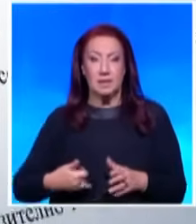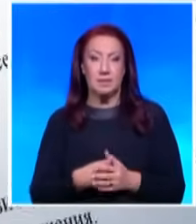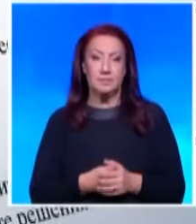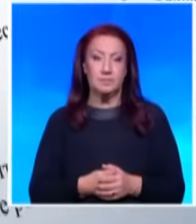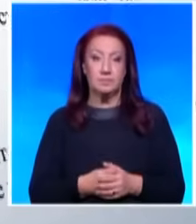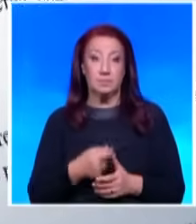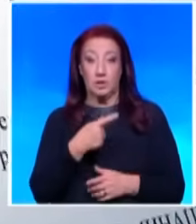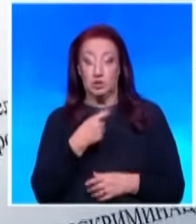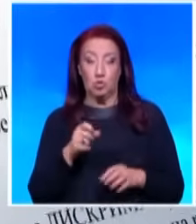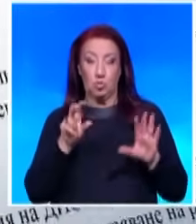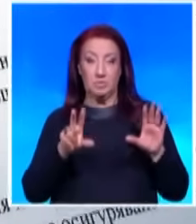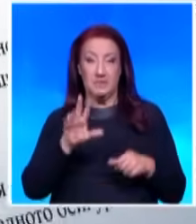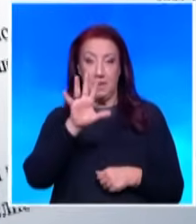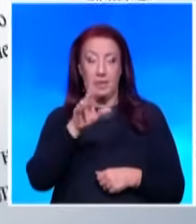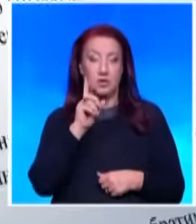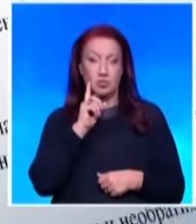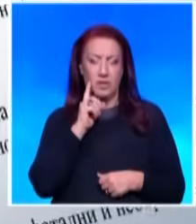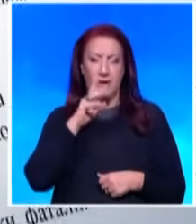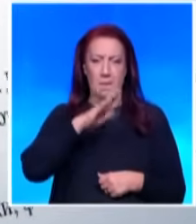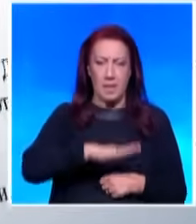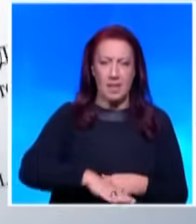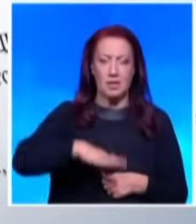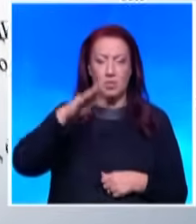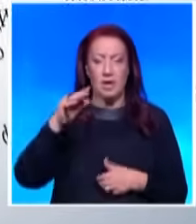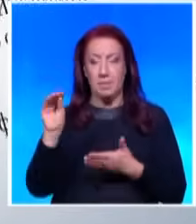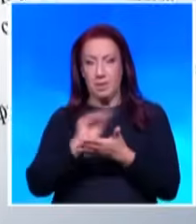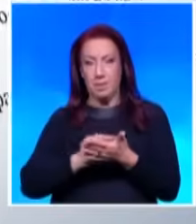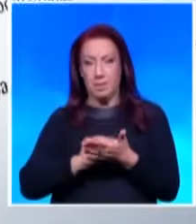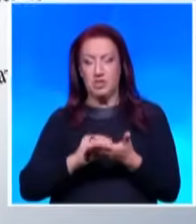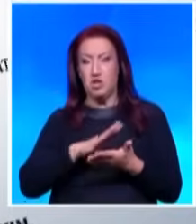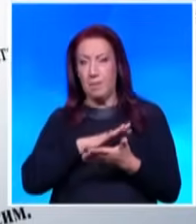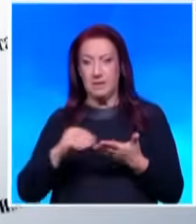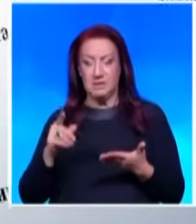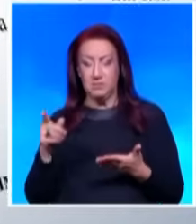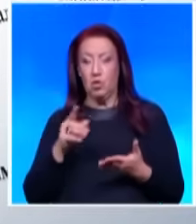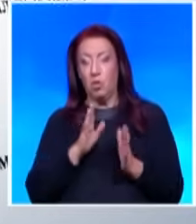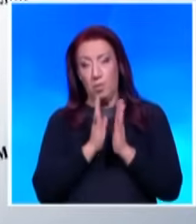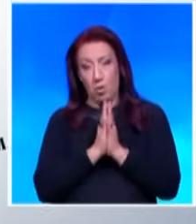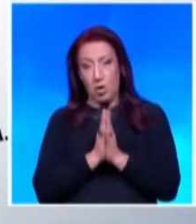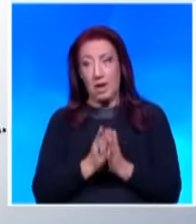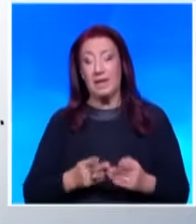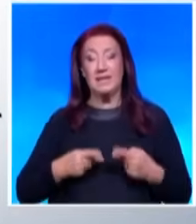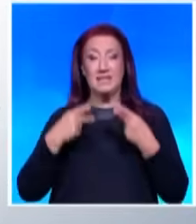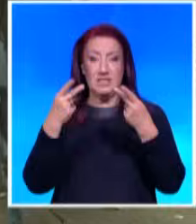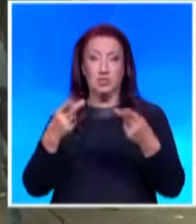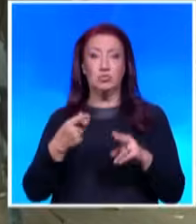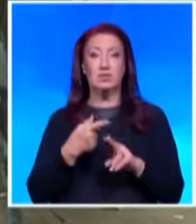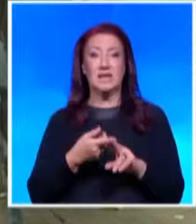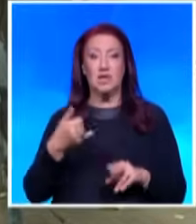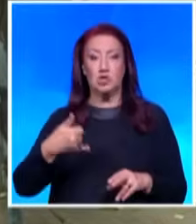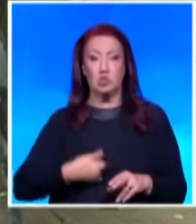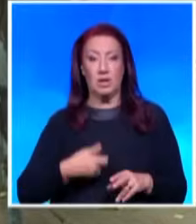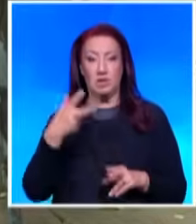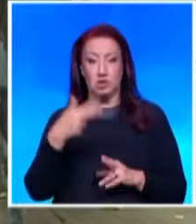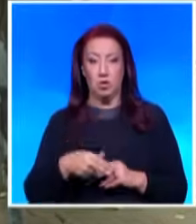185 души, малки и големи, се обръщат към институциите с едно искане. Износът на инсулин да спре. Инициатор е Илица. Синът ти е